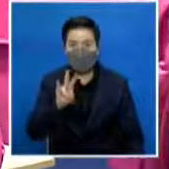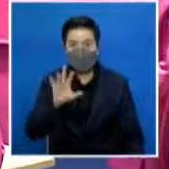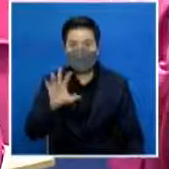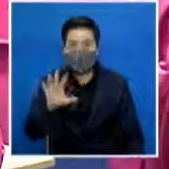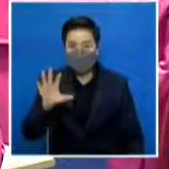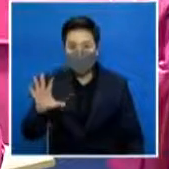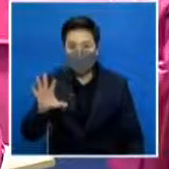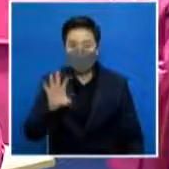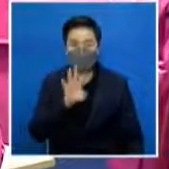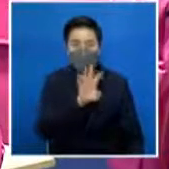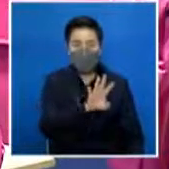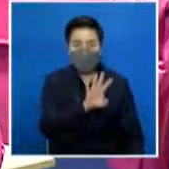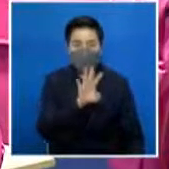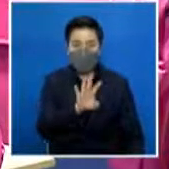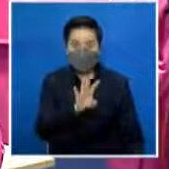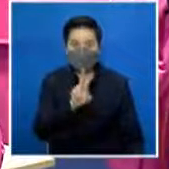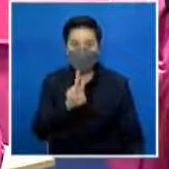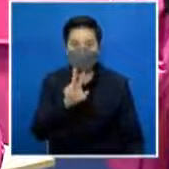4423755